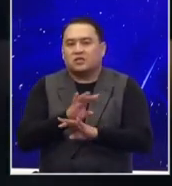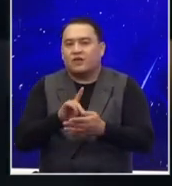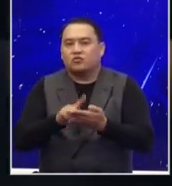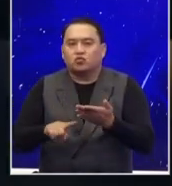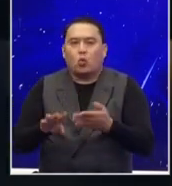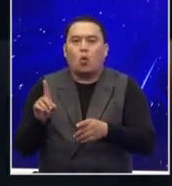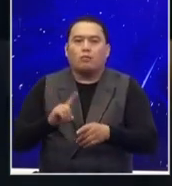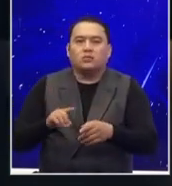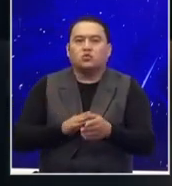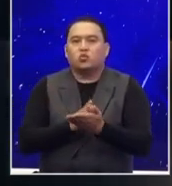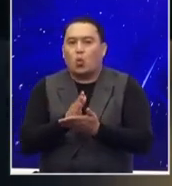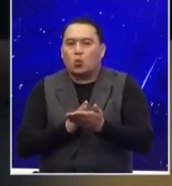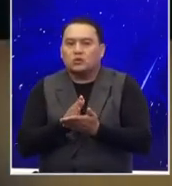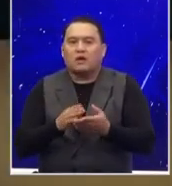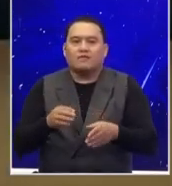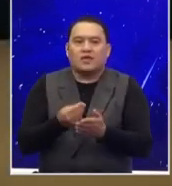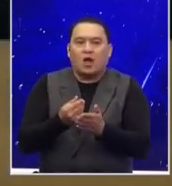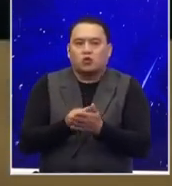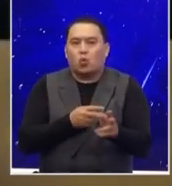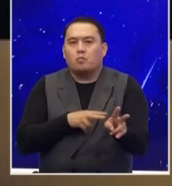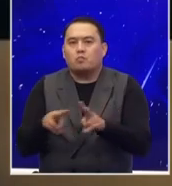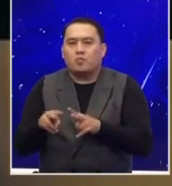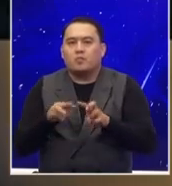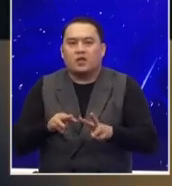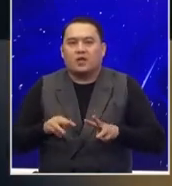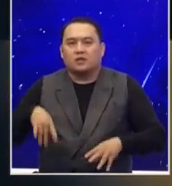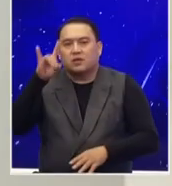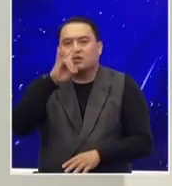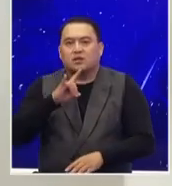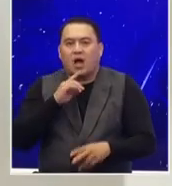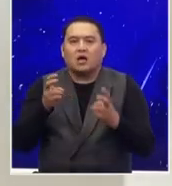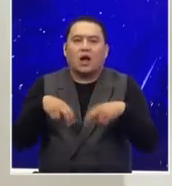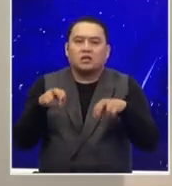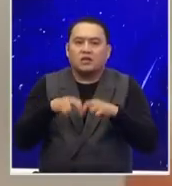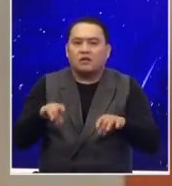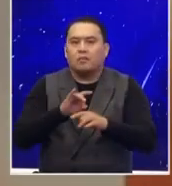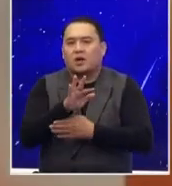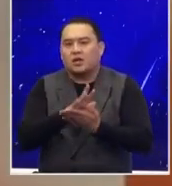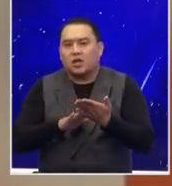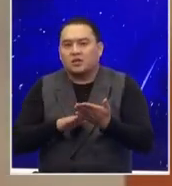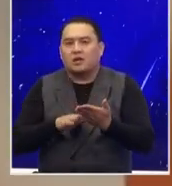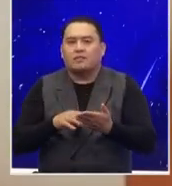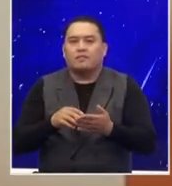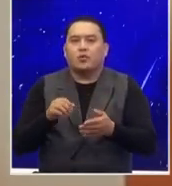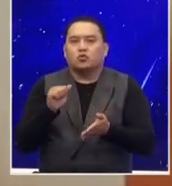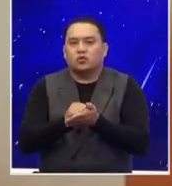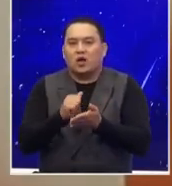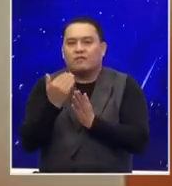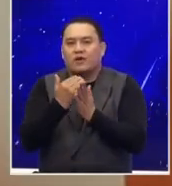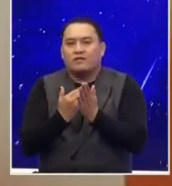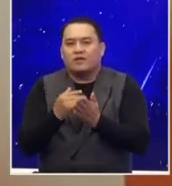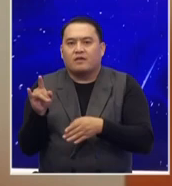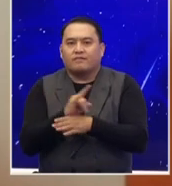со ссылкой на пресс-службу Комитета по финансовому мониторингу Минфина Казахстана. Расследование проводилось по статье